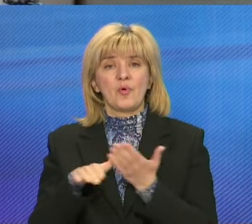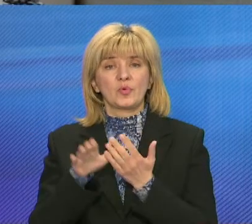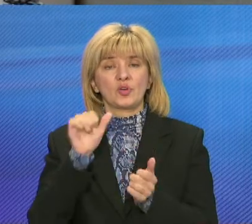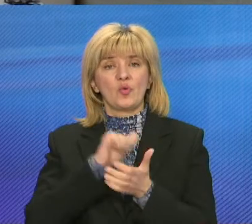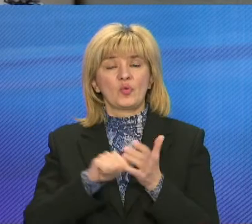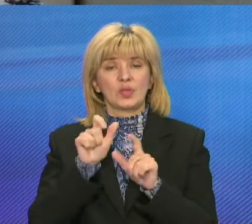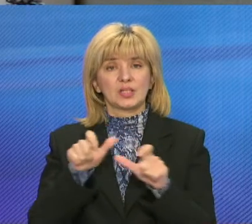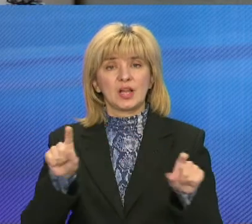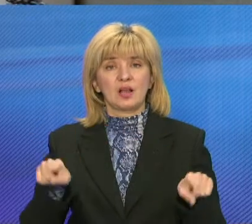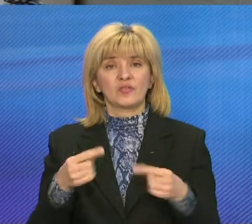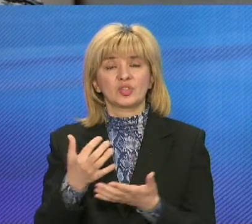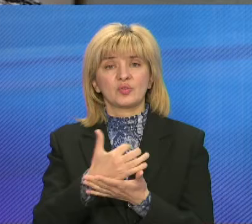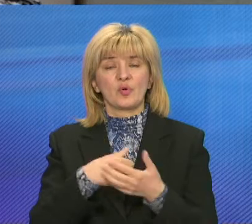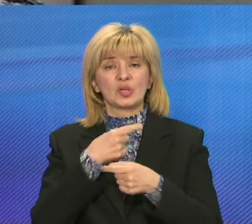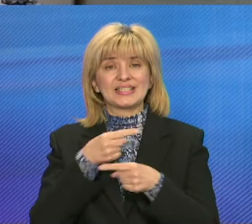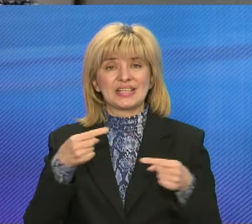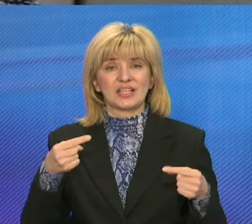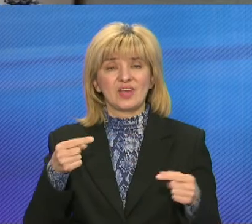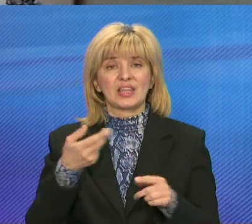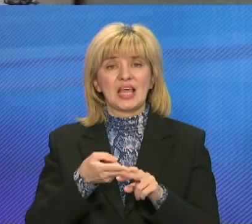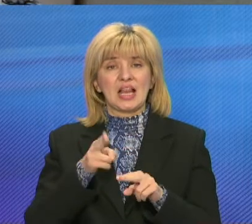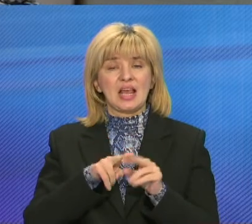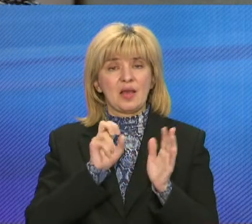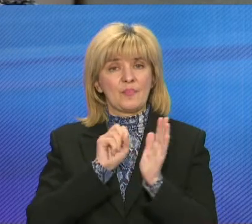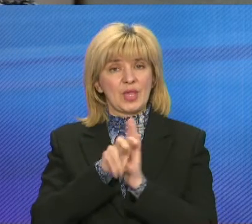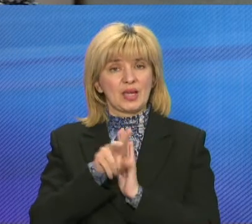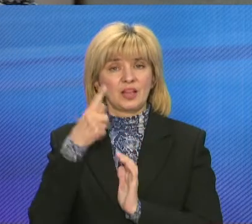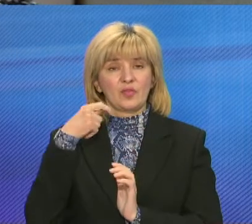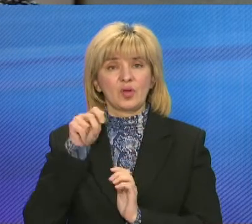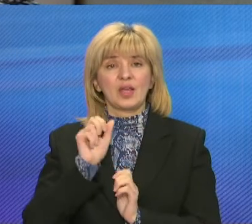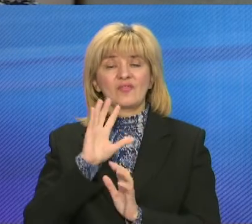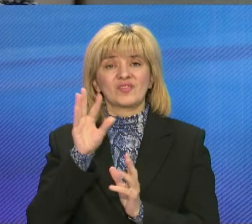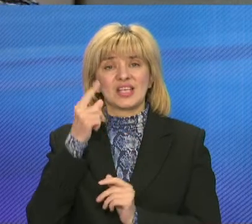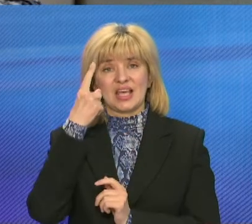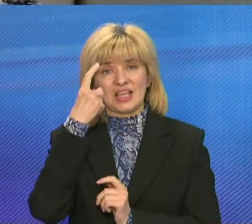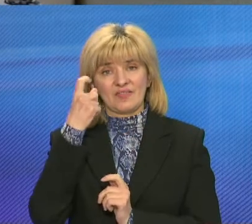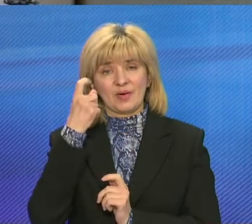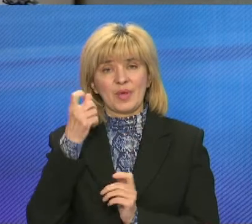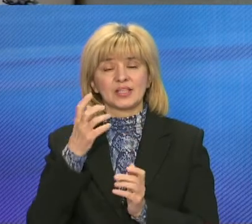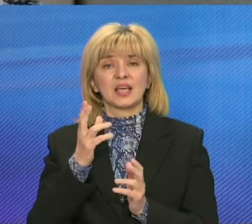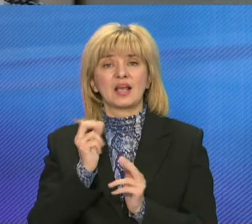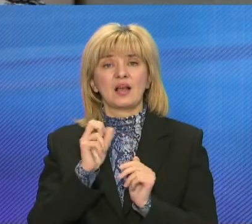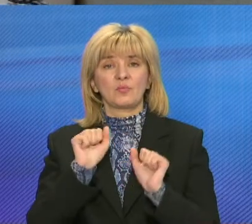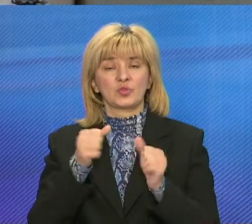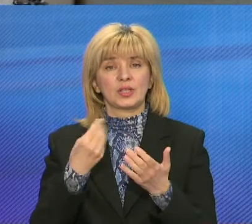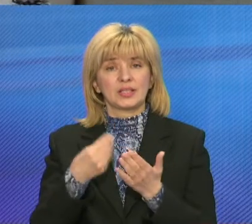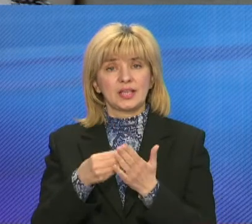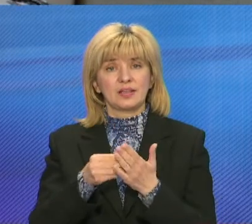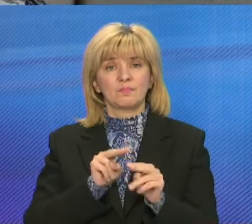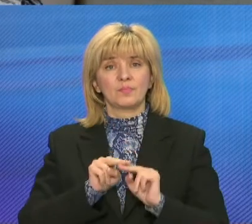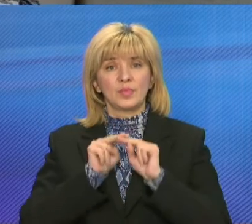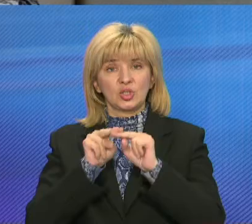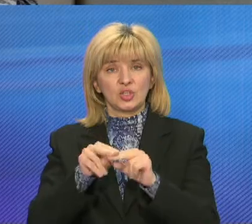мигрантам из Украины. Вся информация о том, как можно через ЕРИП перечислить средства на эти цели, есть на сайте Белорусского Красного Креста для